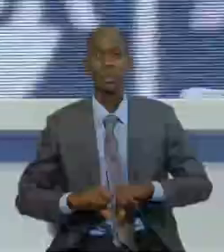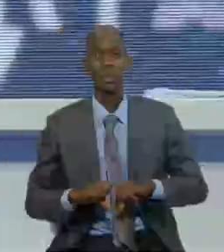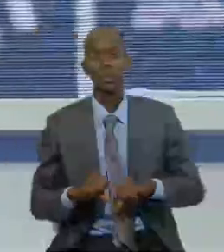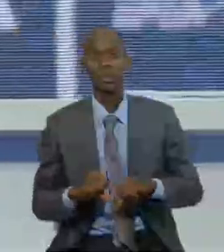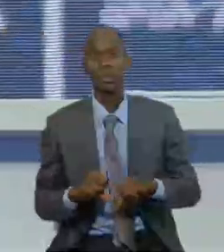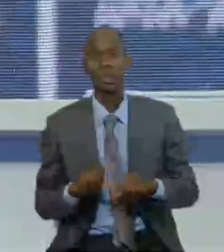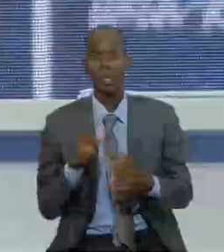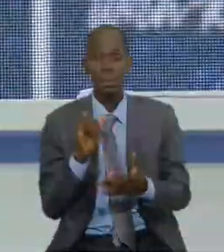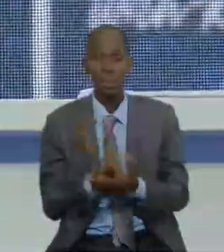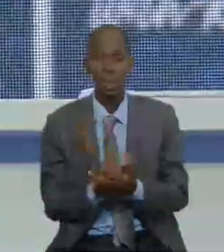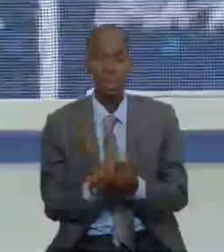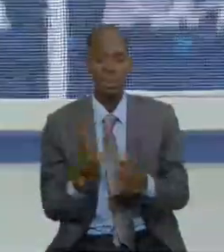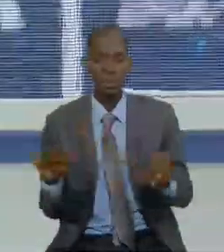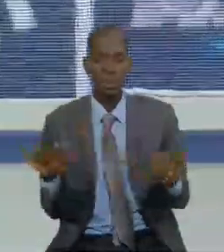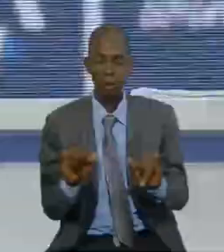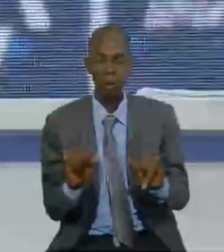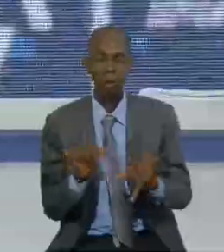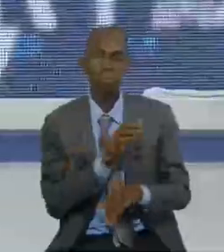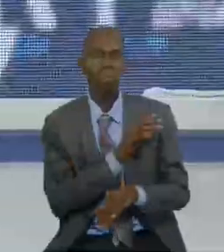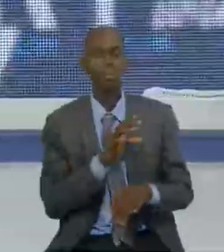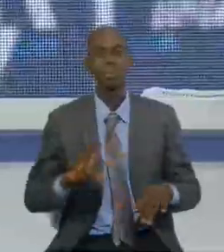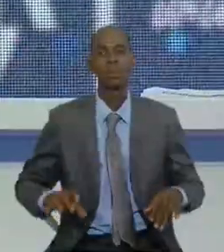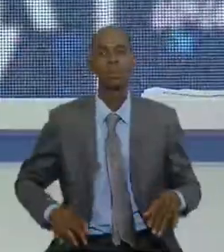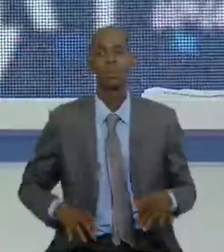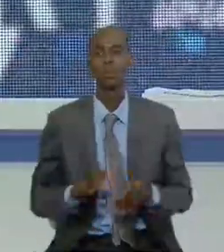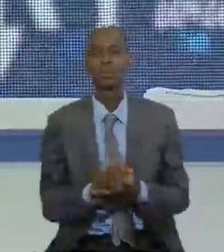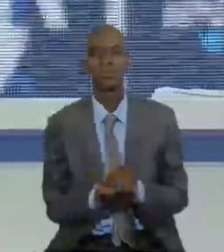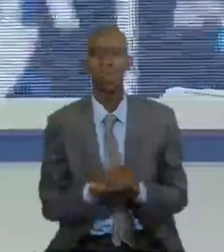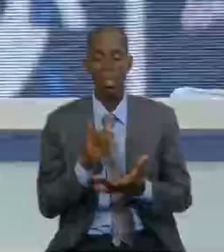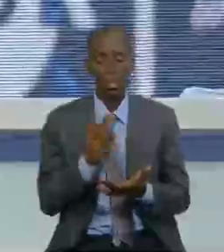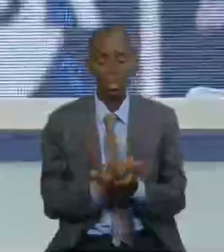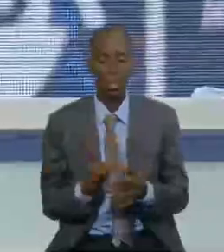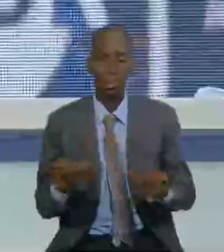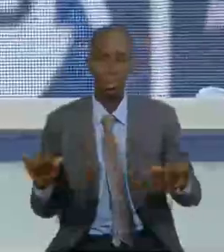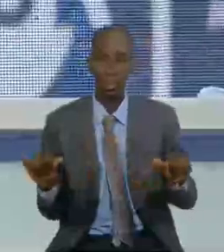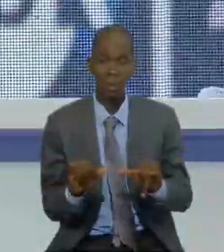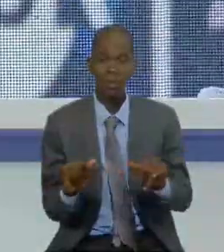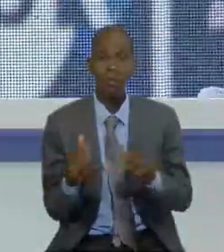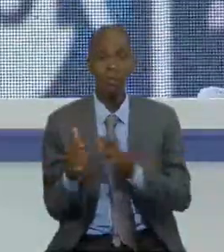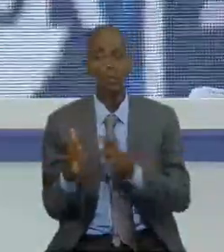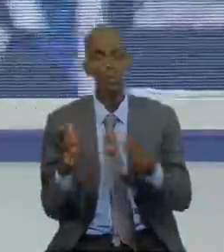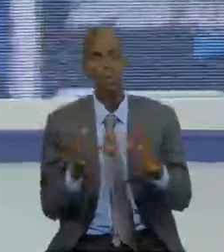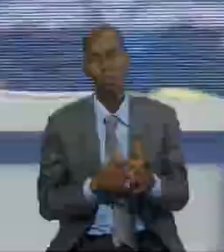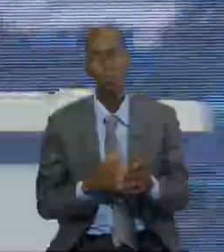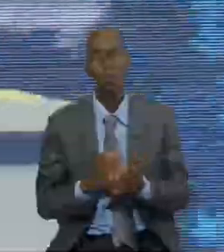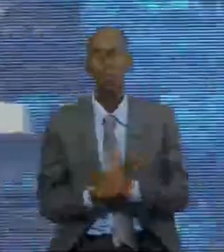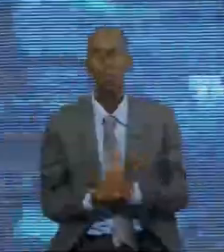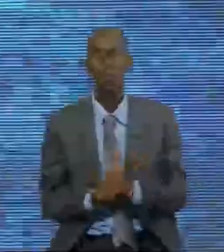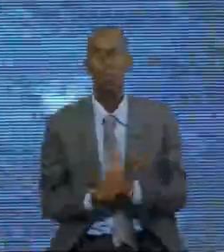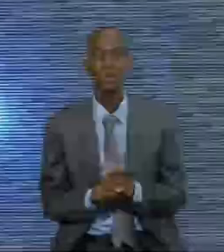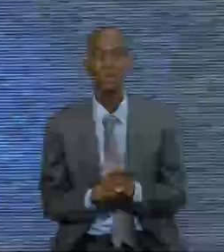qui est venu annuler toutes votre condamnation ce même Christ